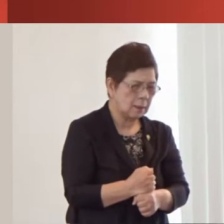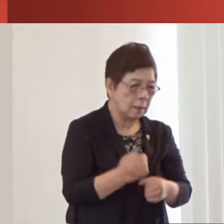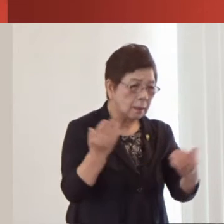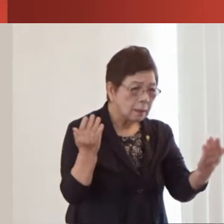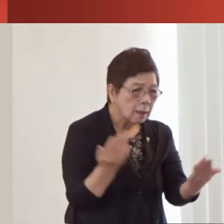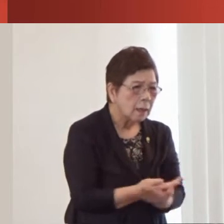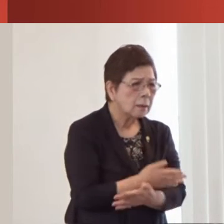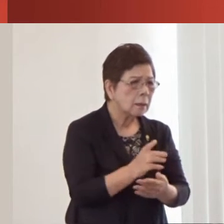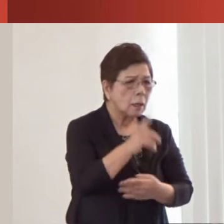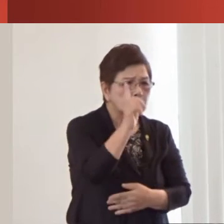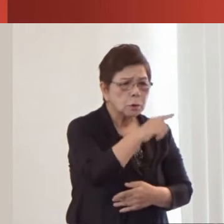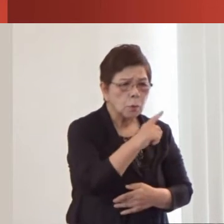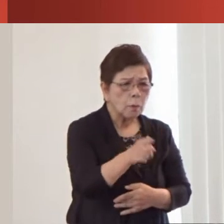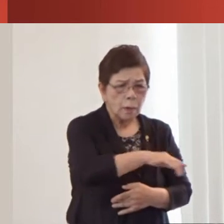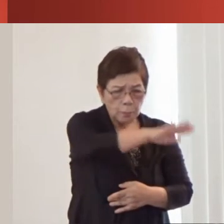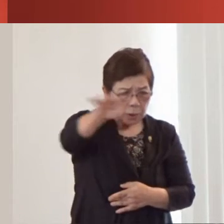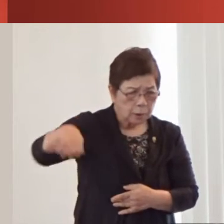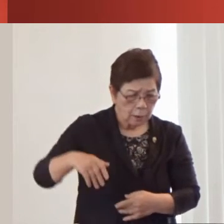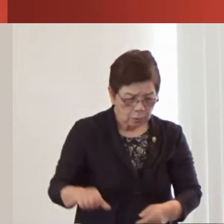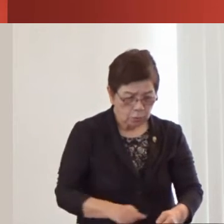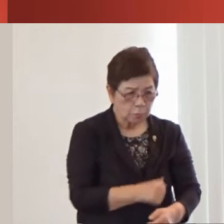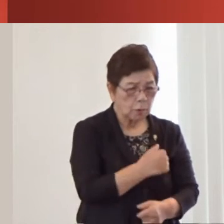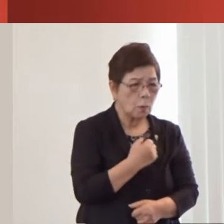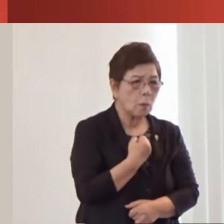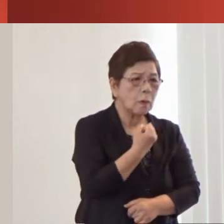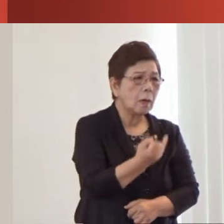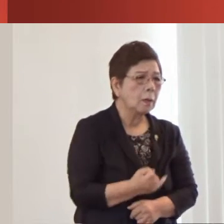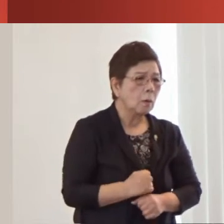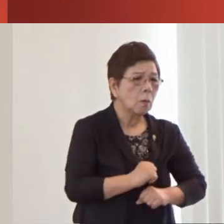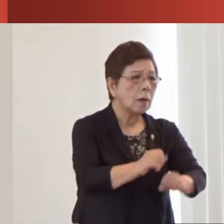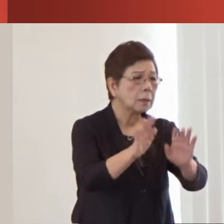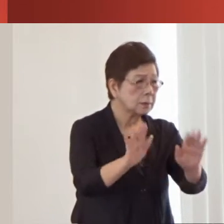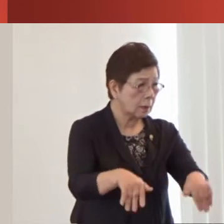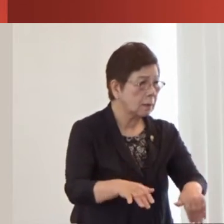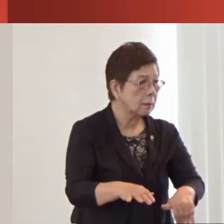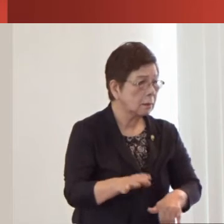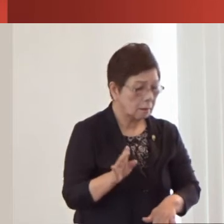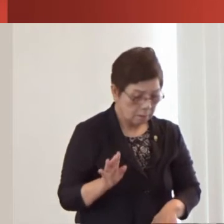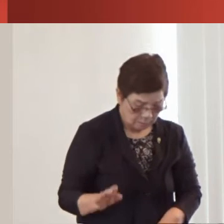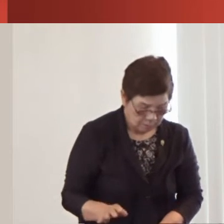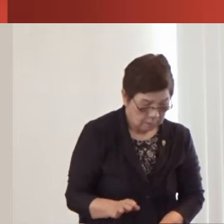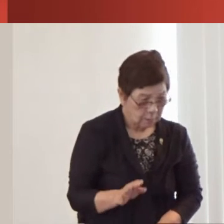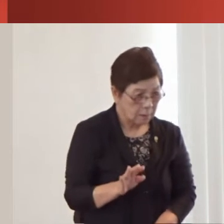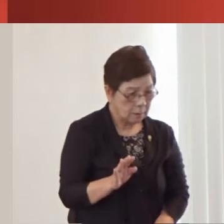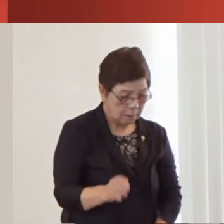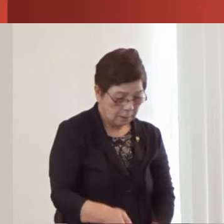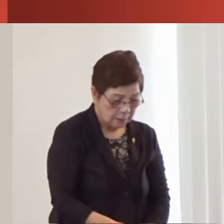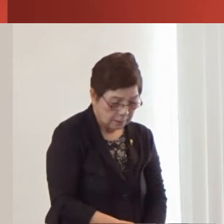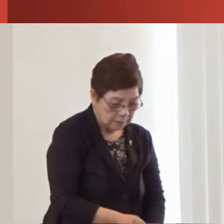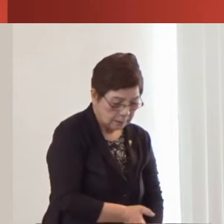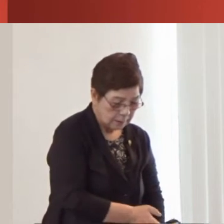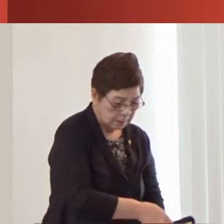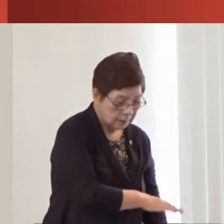皆罪を犯して神の栄光を受けられなくなっていますと書いてあります。人は